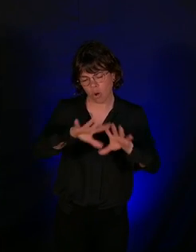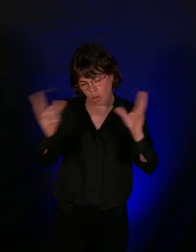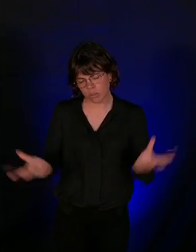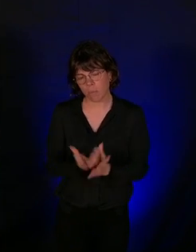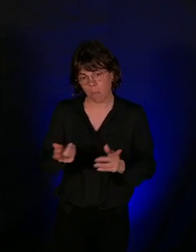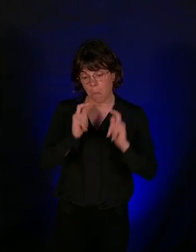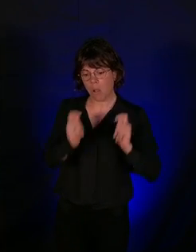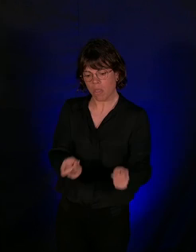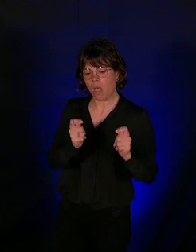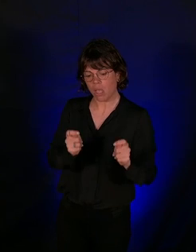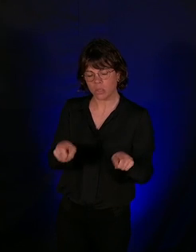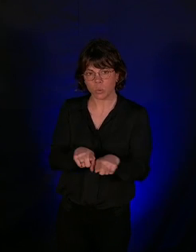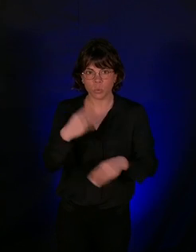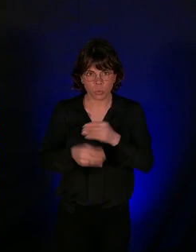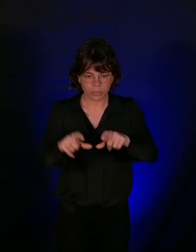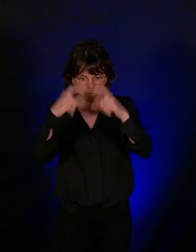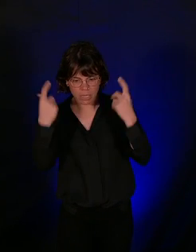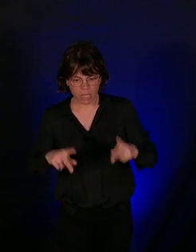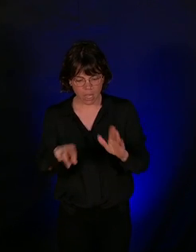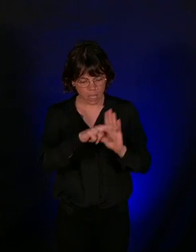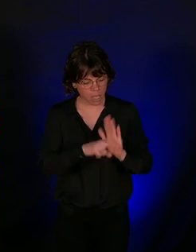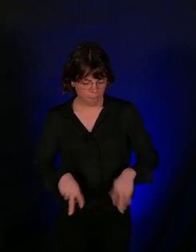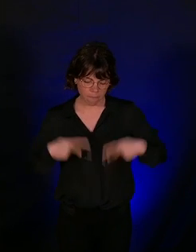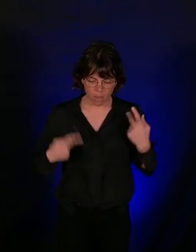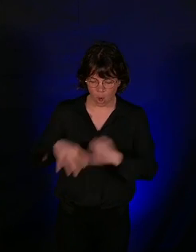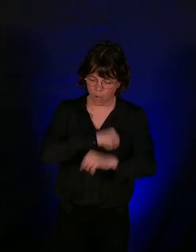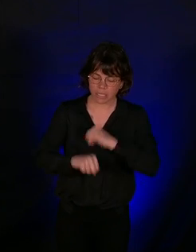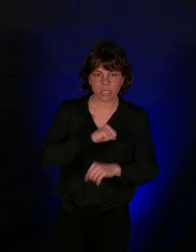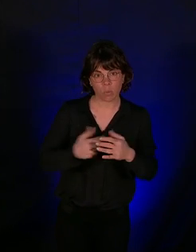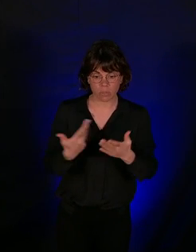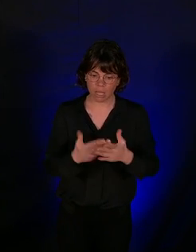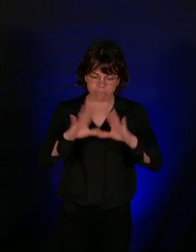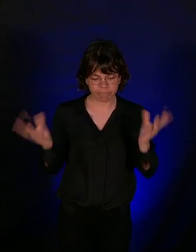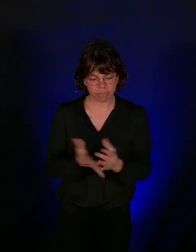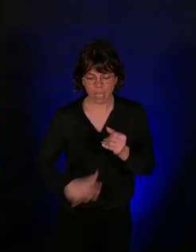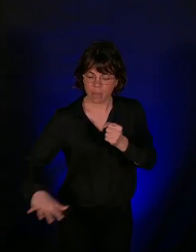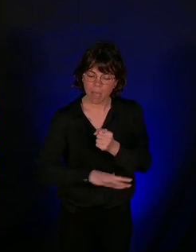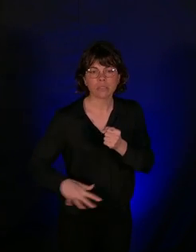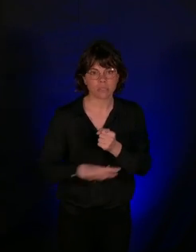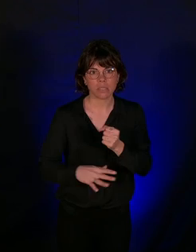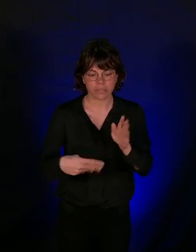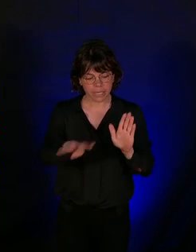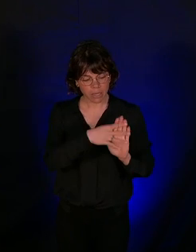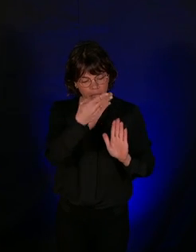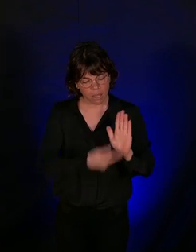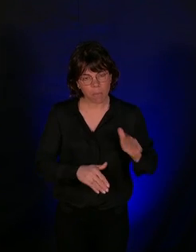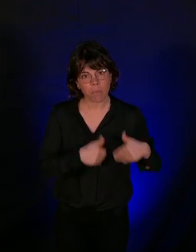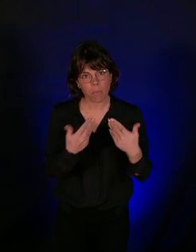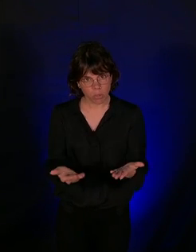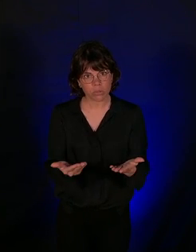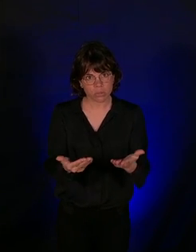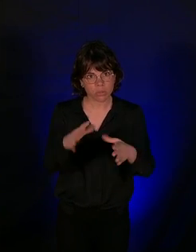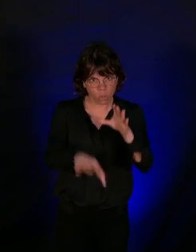mandat ni du statut ou des règles de vie de notre organisation qui ont été la base de la construction des critères proposés par la commission des